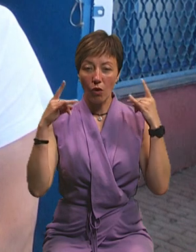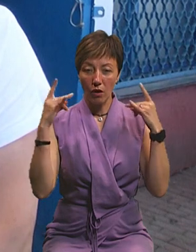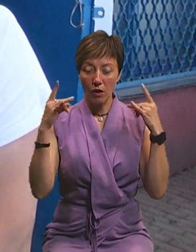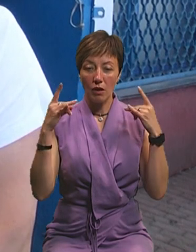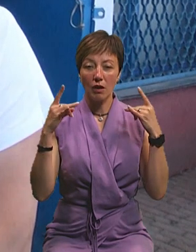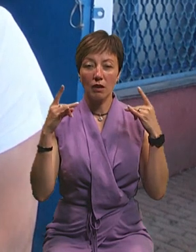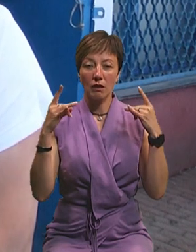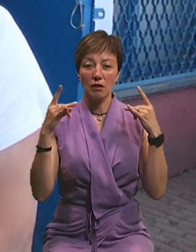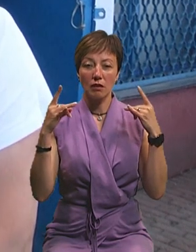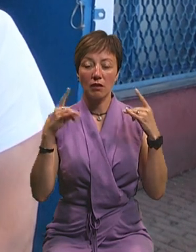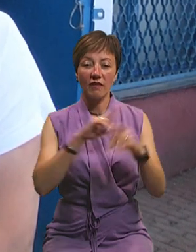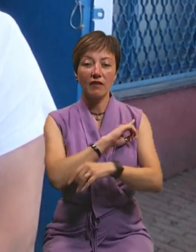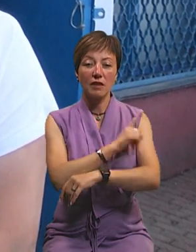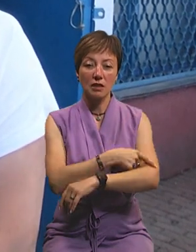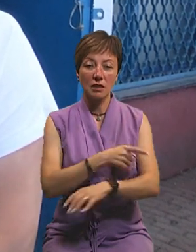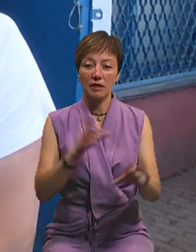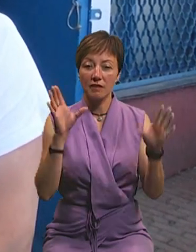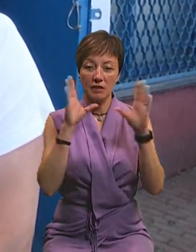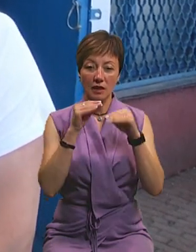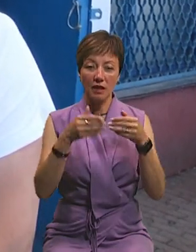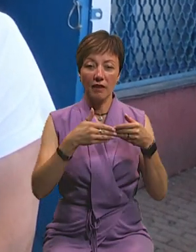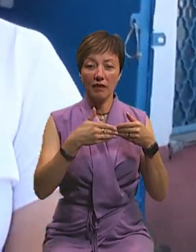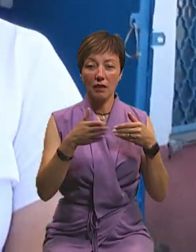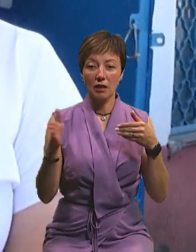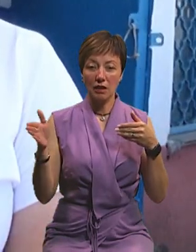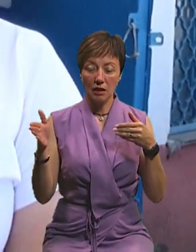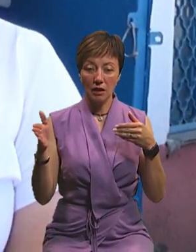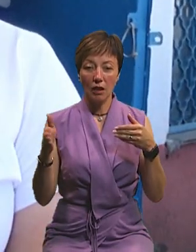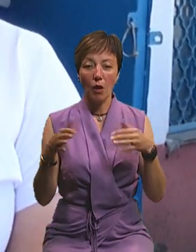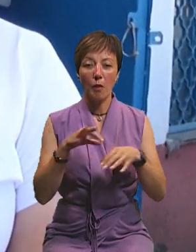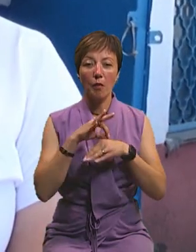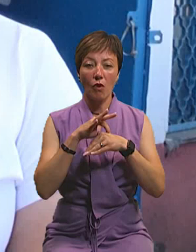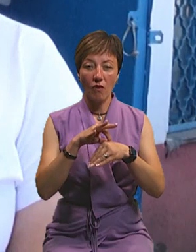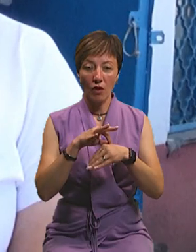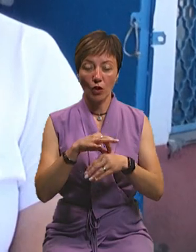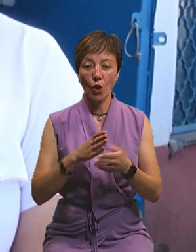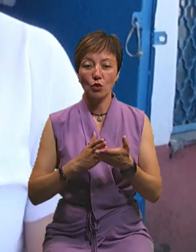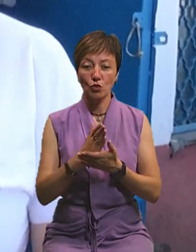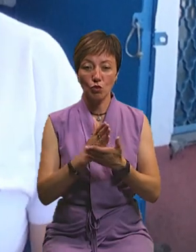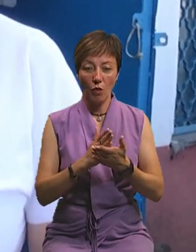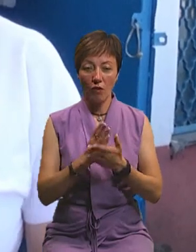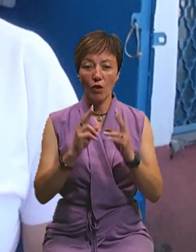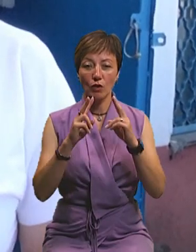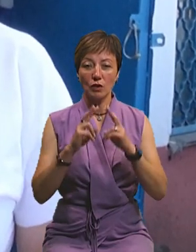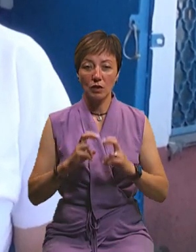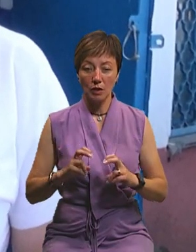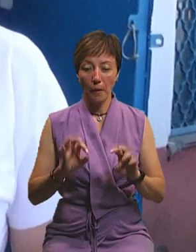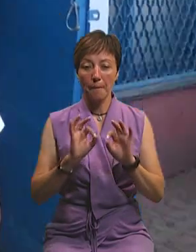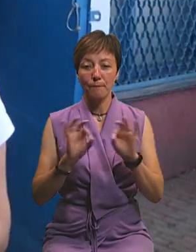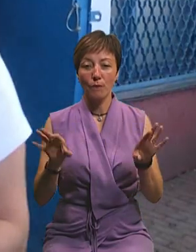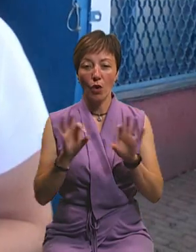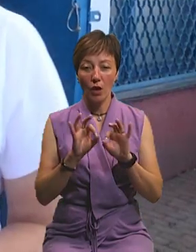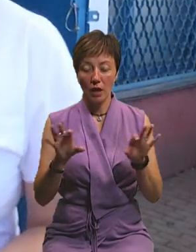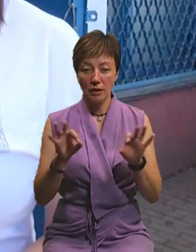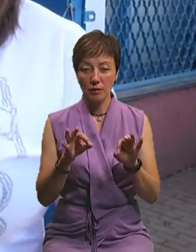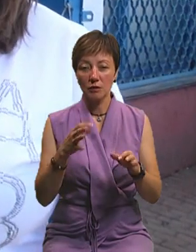тривоги він фізично не встиг відкрити цю ворота проведено службове розслідування відібрана пояснювальна